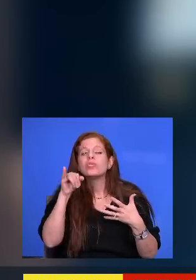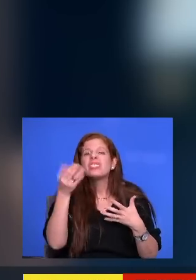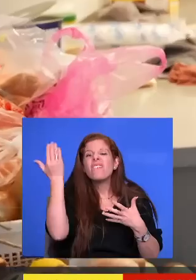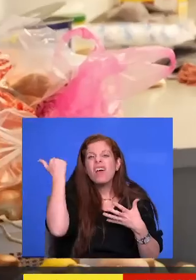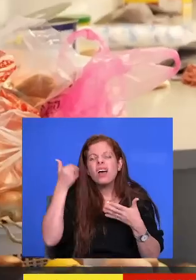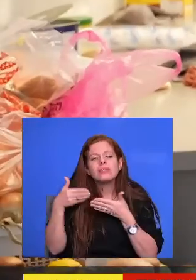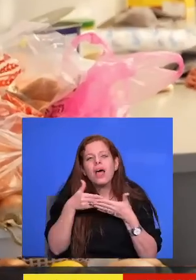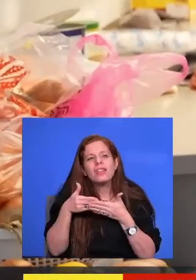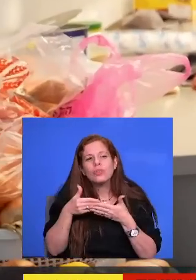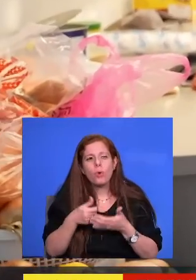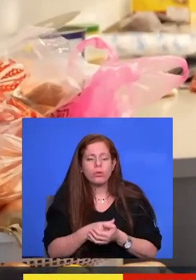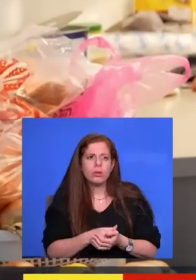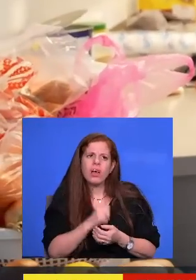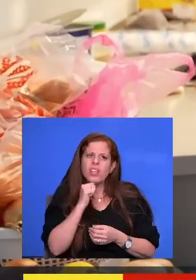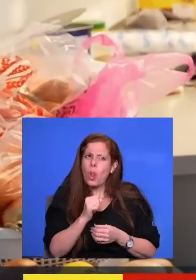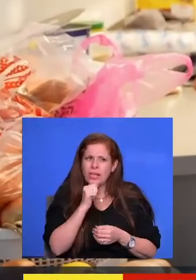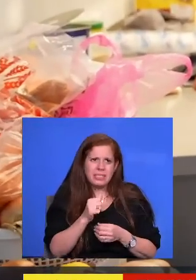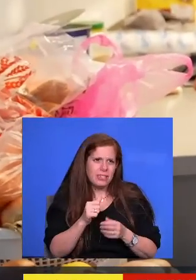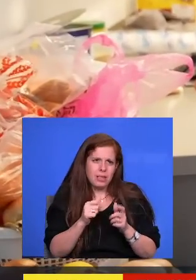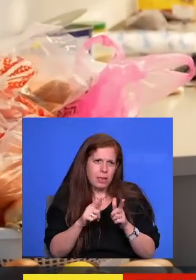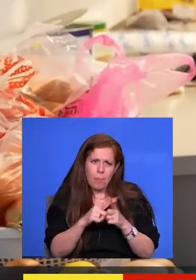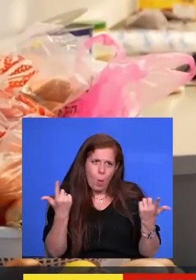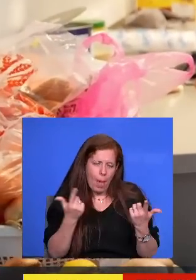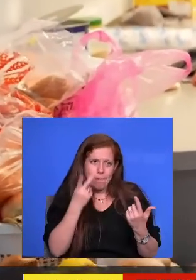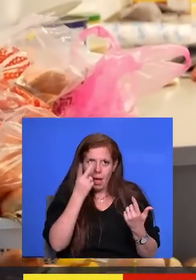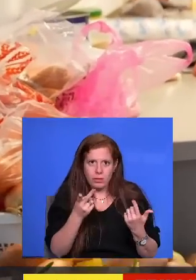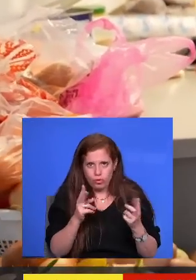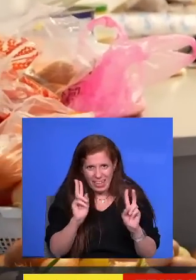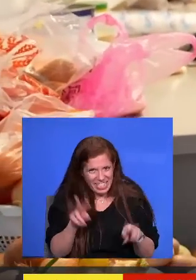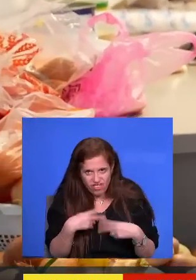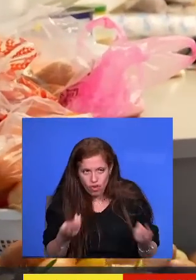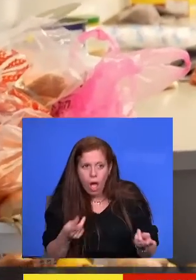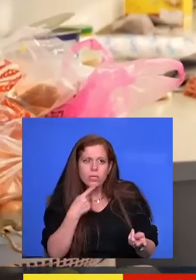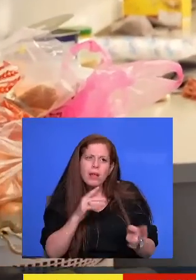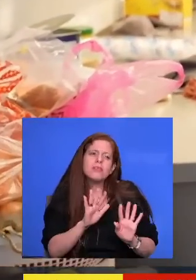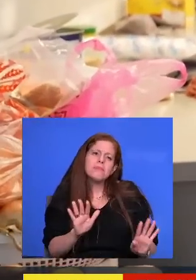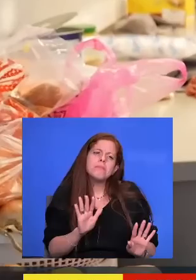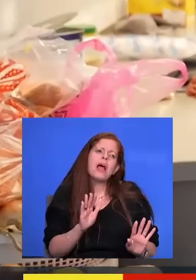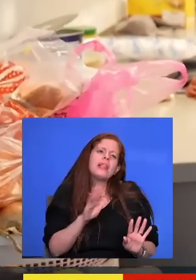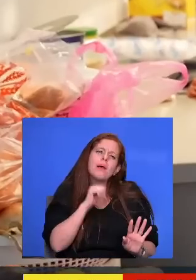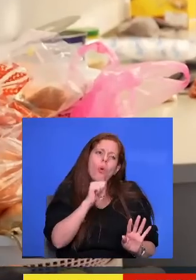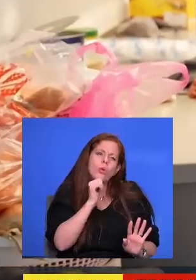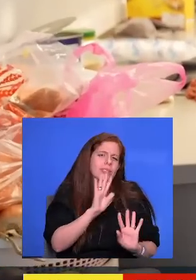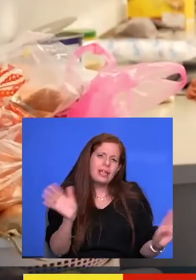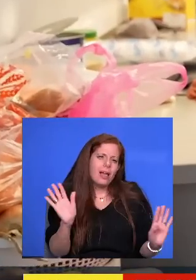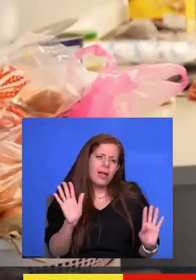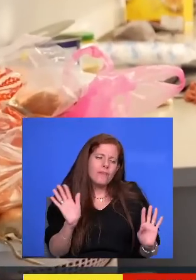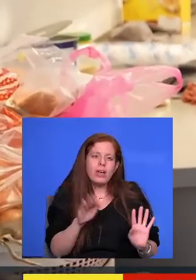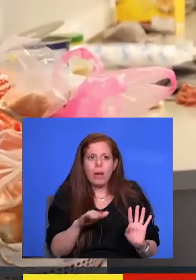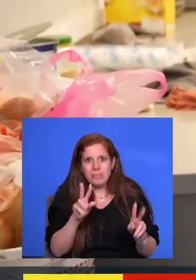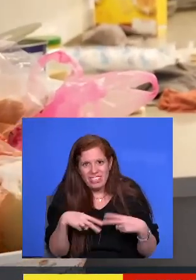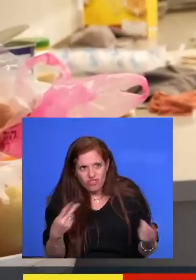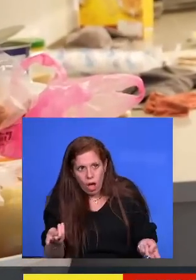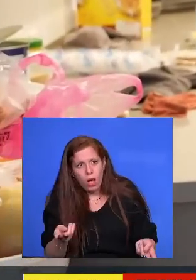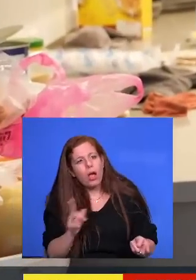אני בכלל רציתי לעשות באולם, וגם ראיתי שאין כל כך אפשרות, אז אמרתי פשוט, אני גם לא רוצה, וגם אין כל כך אפשרות, אמרתי,